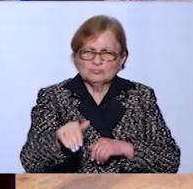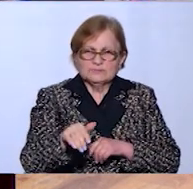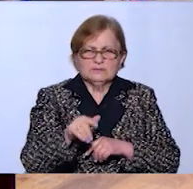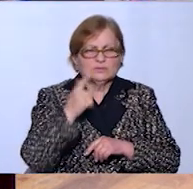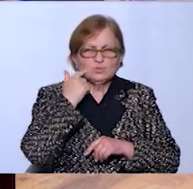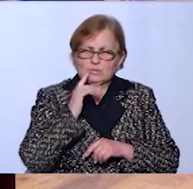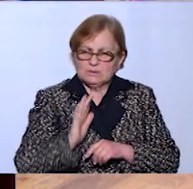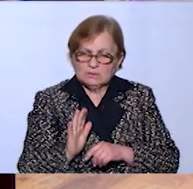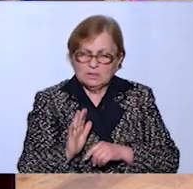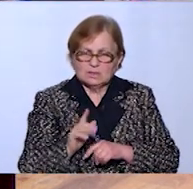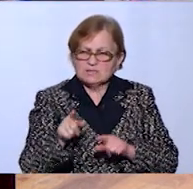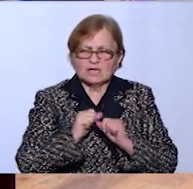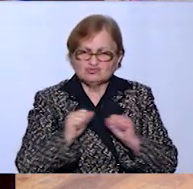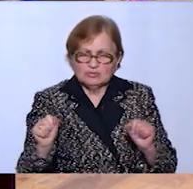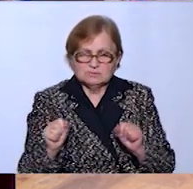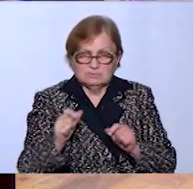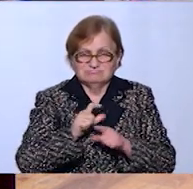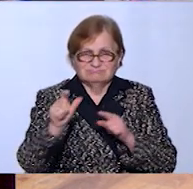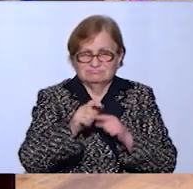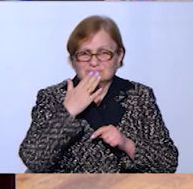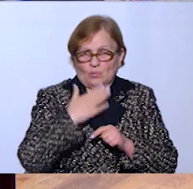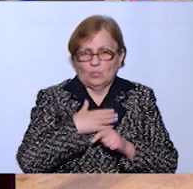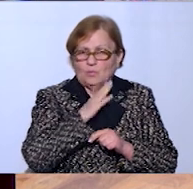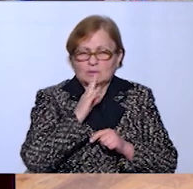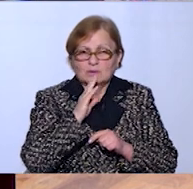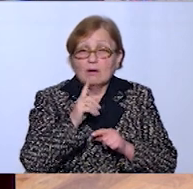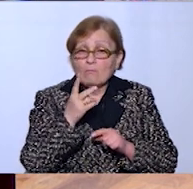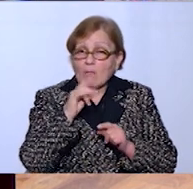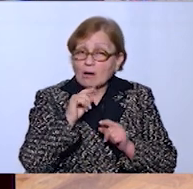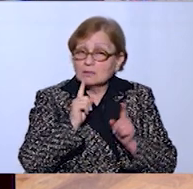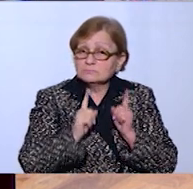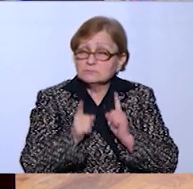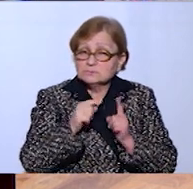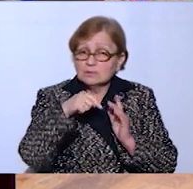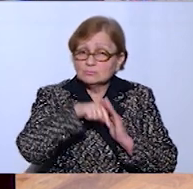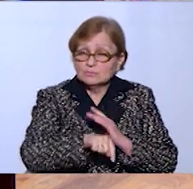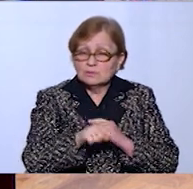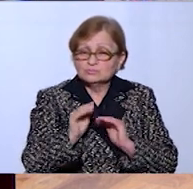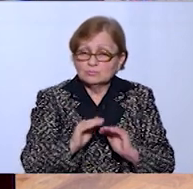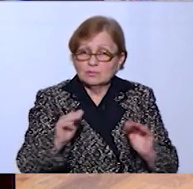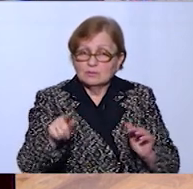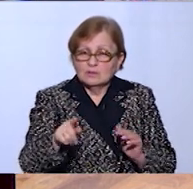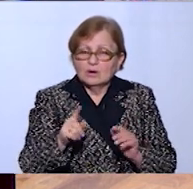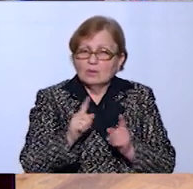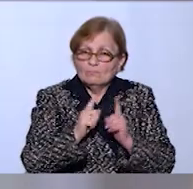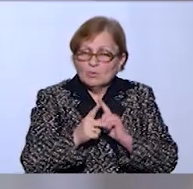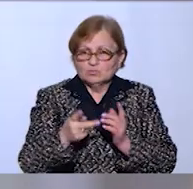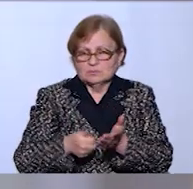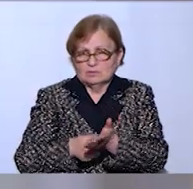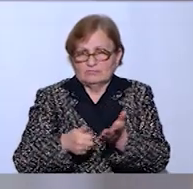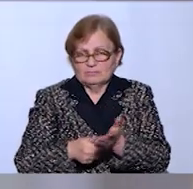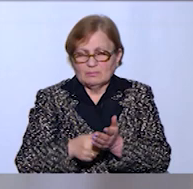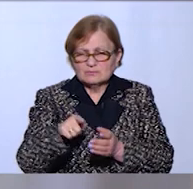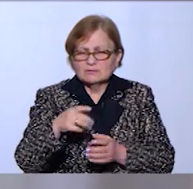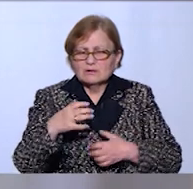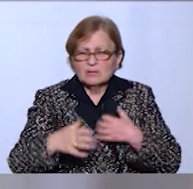ბავშვს მივცეთ უფლება გამოხატოს ის ემოციები, რაც მას აქვს, ის განცდები, რაც მას აქვს, და არავითარ შემთხვევაში არ უნდა გავაჩეროთ ამ